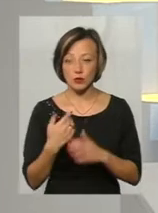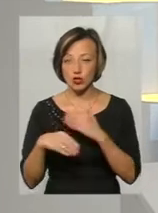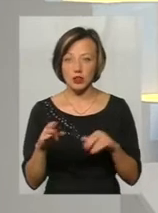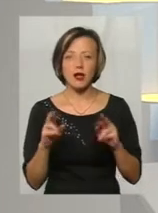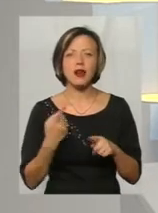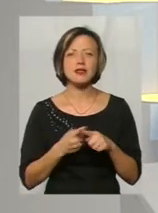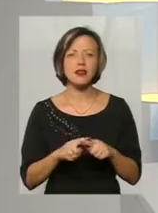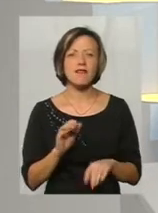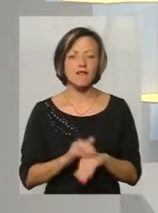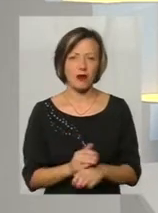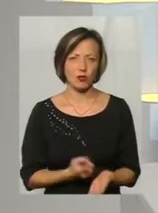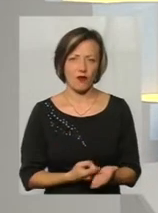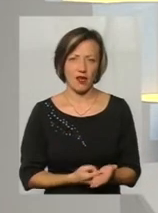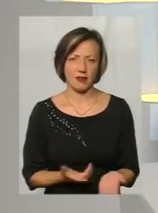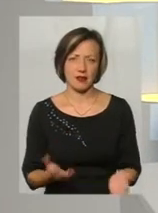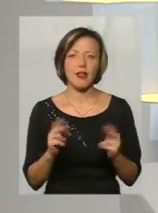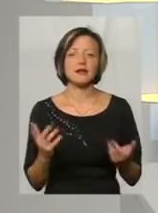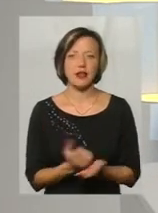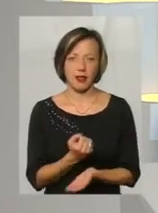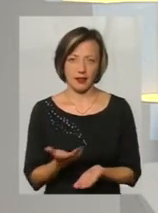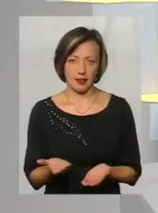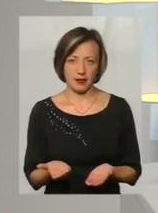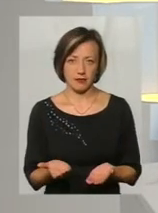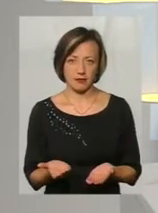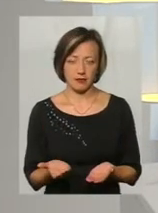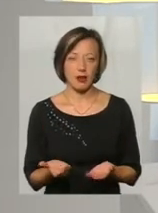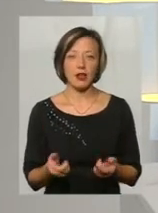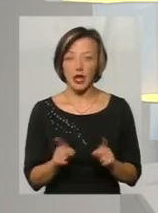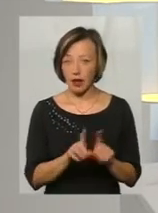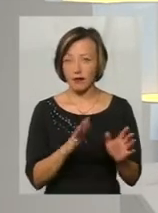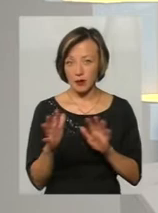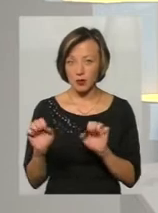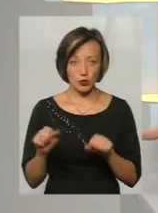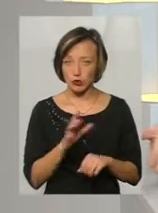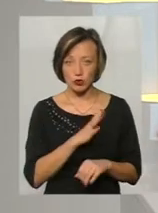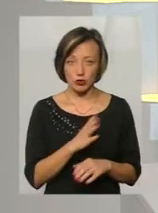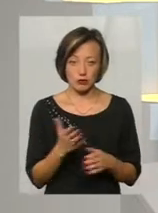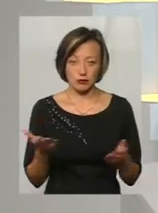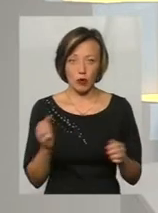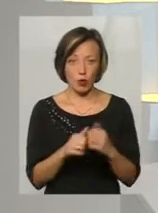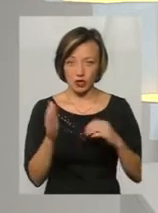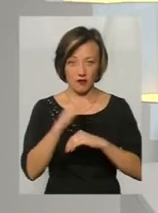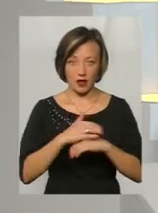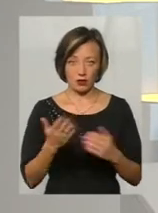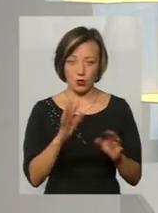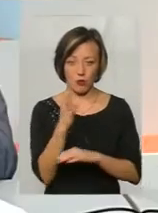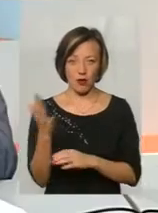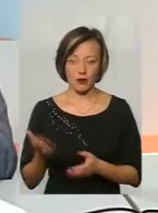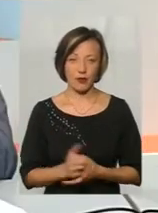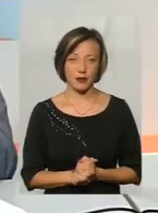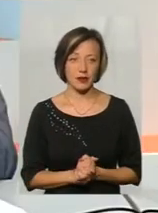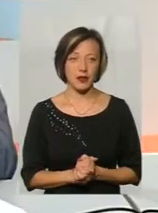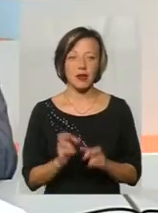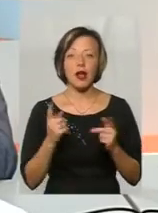цей факт довести, як потім її знайти. Але таких випадків може бути хоч кожен вечір, коли вони гуляють.